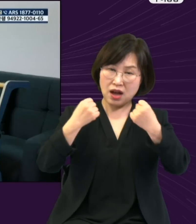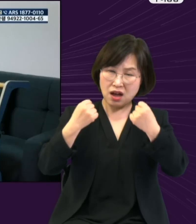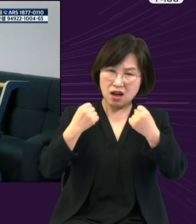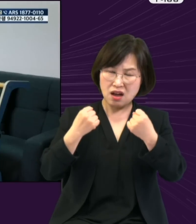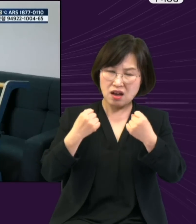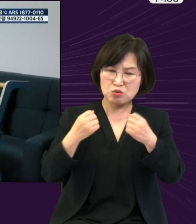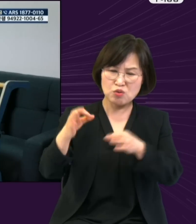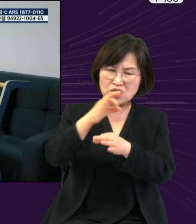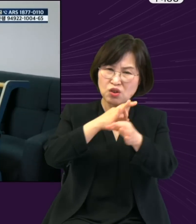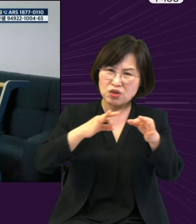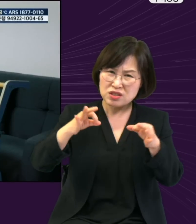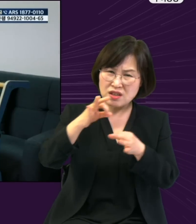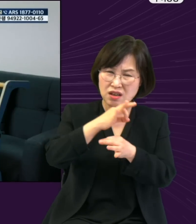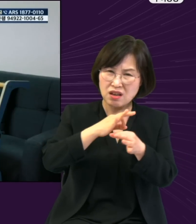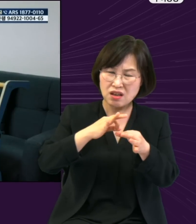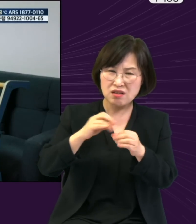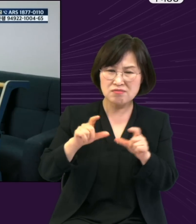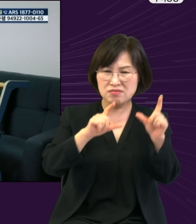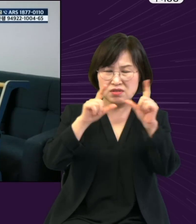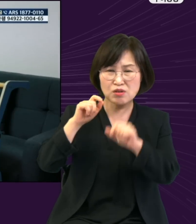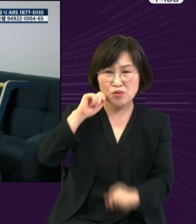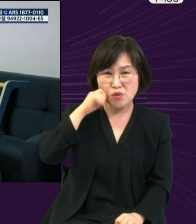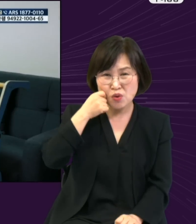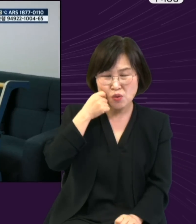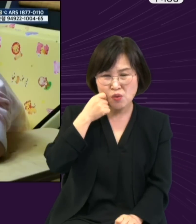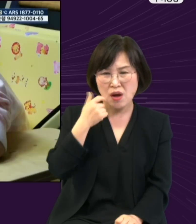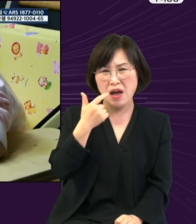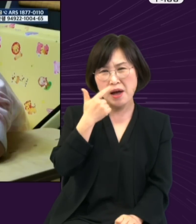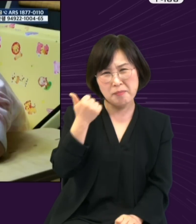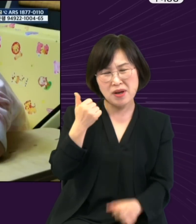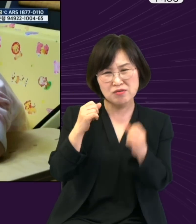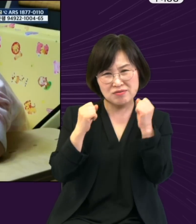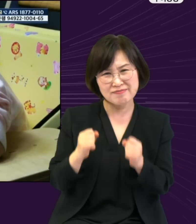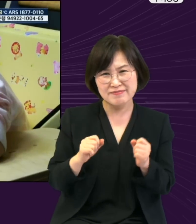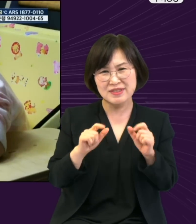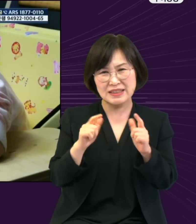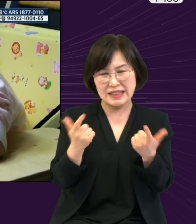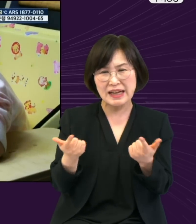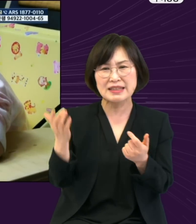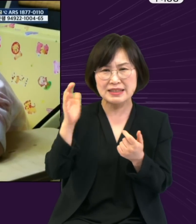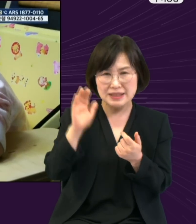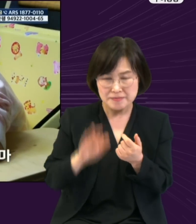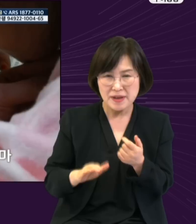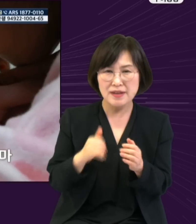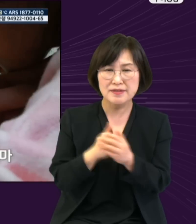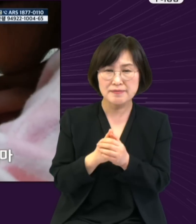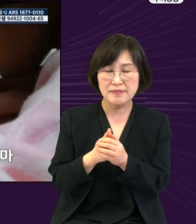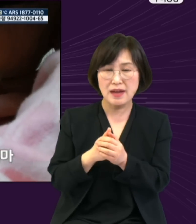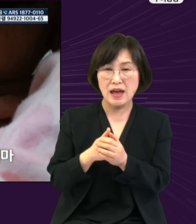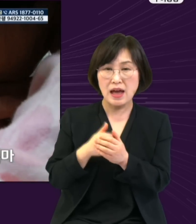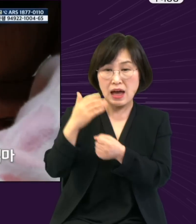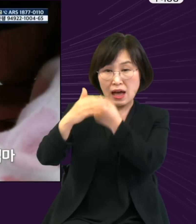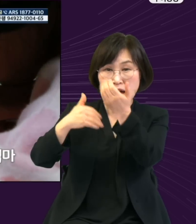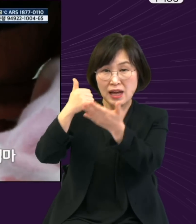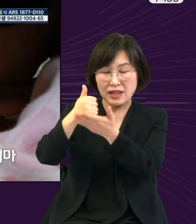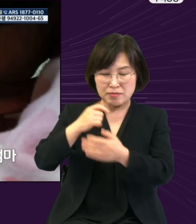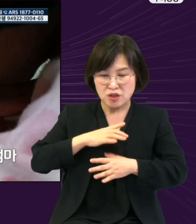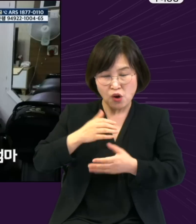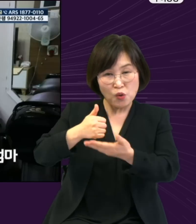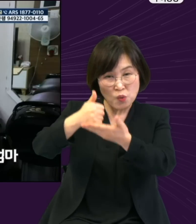물질적 풍요함도 아빠의 빈자리도 대신 채워줄 수 없지만 하나님을 경외하는 마음